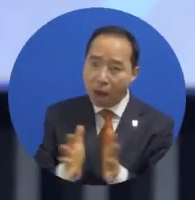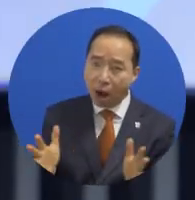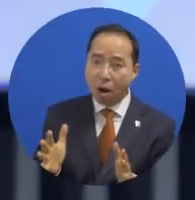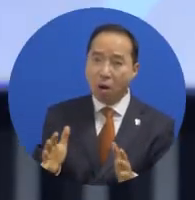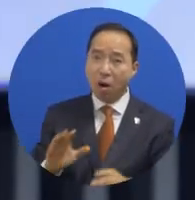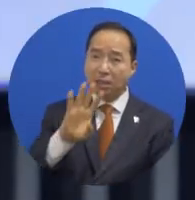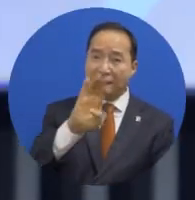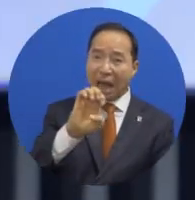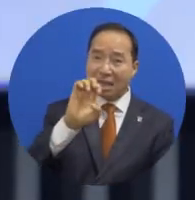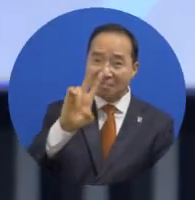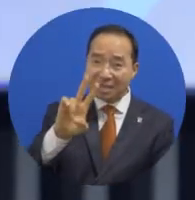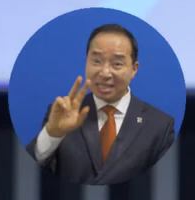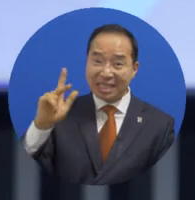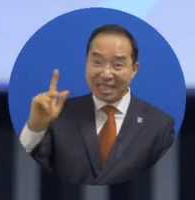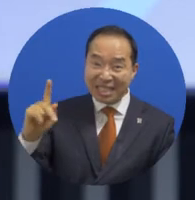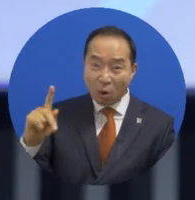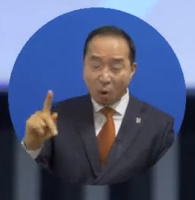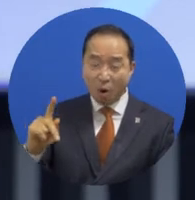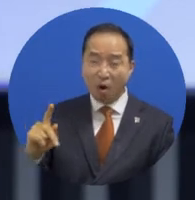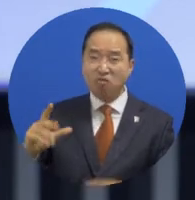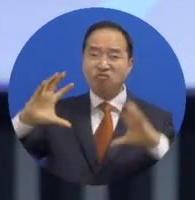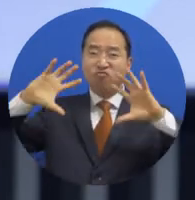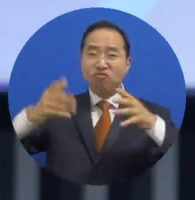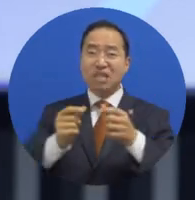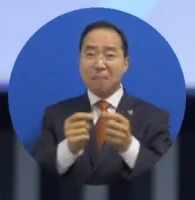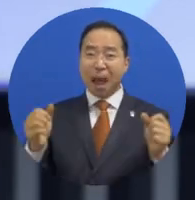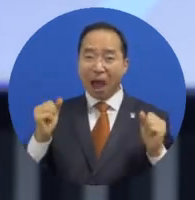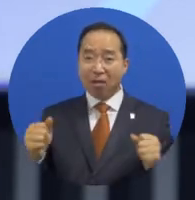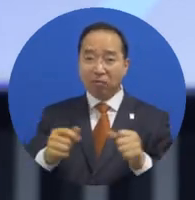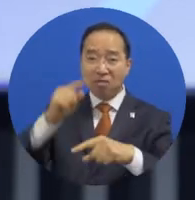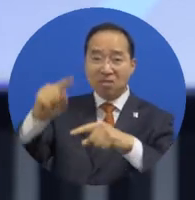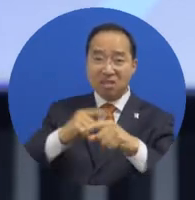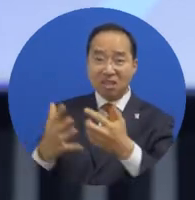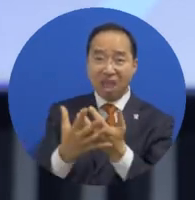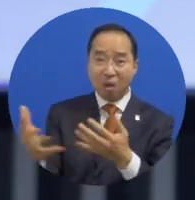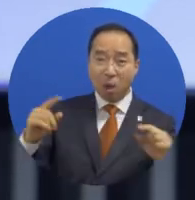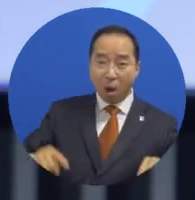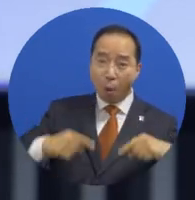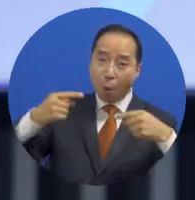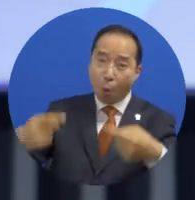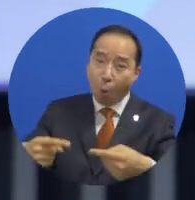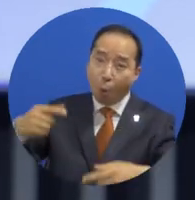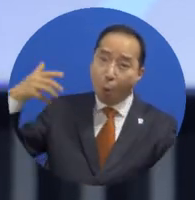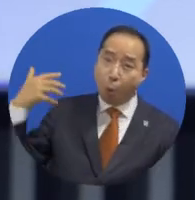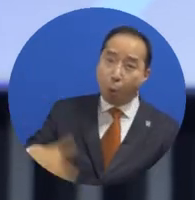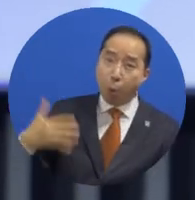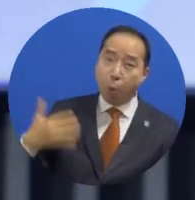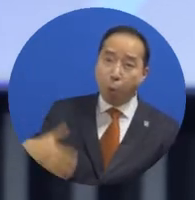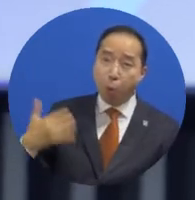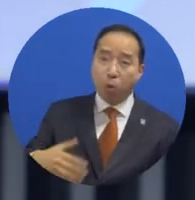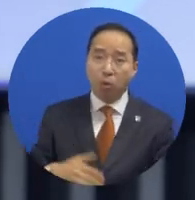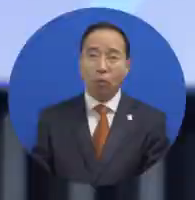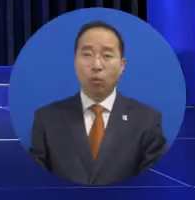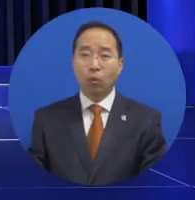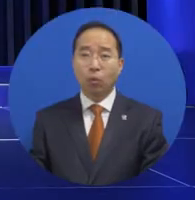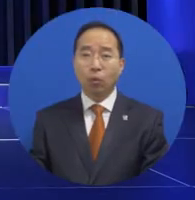시작하더니 저렇게 42.19라는 국제 마라톤 대회에 나가서 뛸 수 있을까? 참